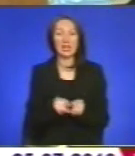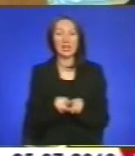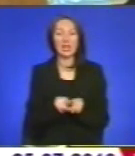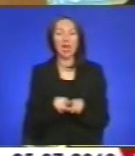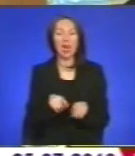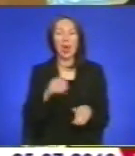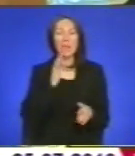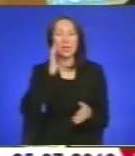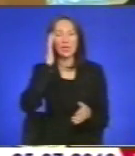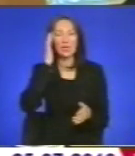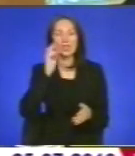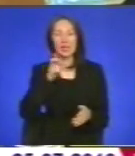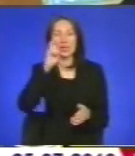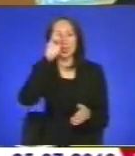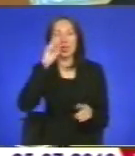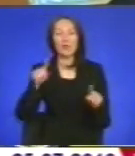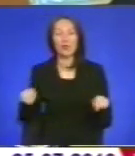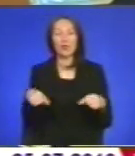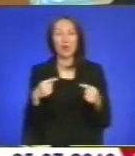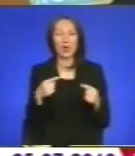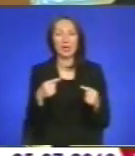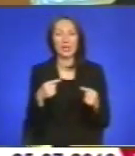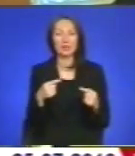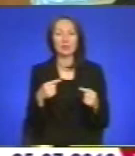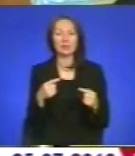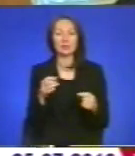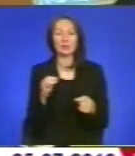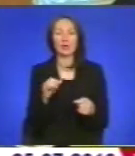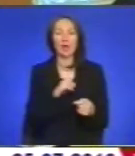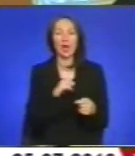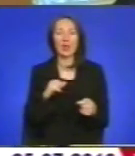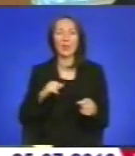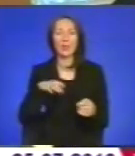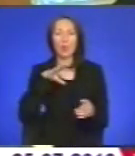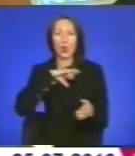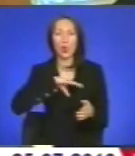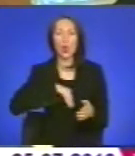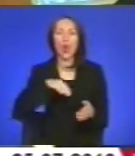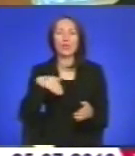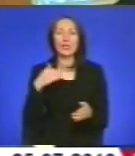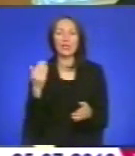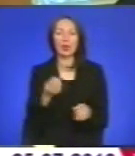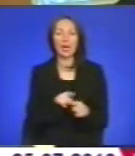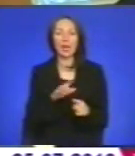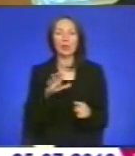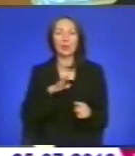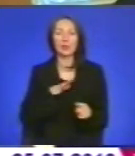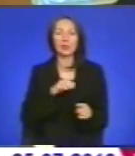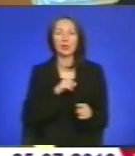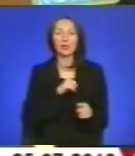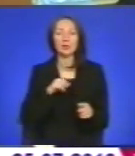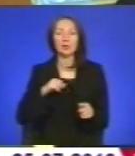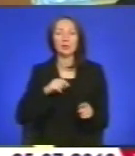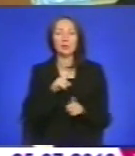там, державні створені, а от саме духовна сторона, яка відбулася на самому